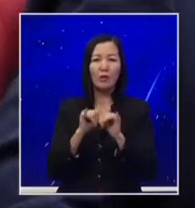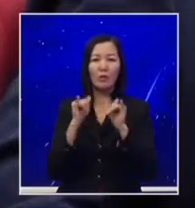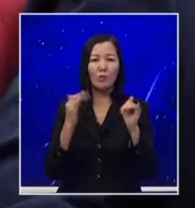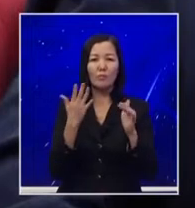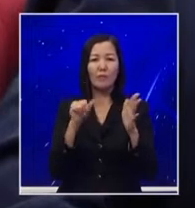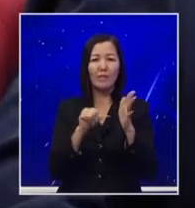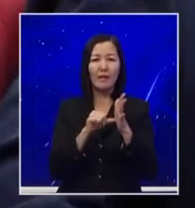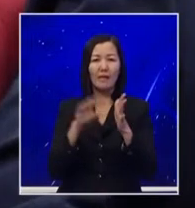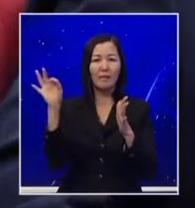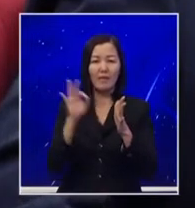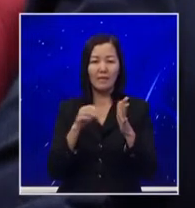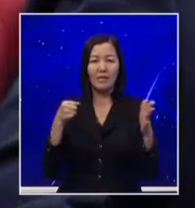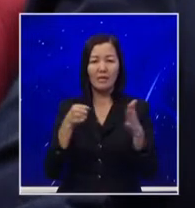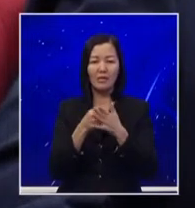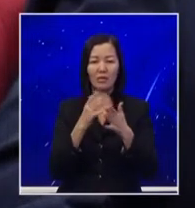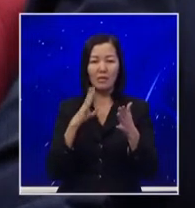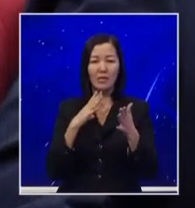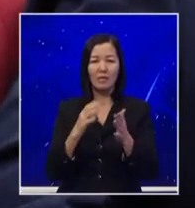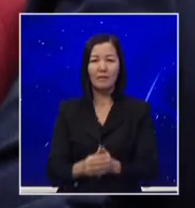өсім 5.6%-ға жеткен.